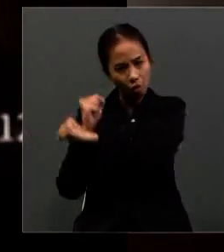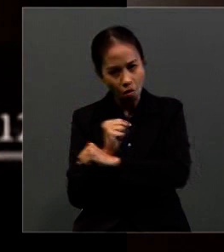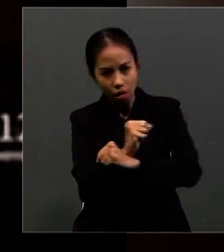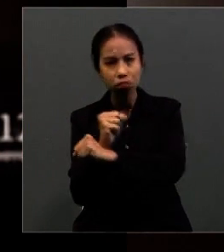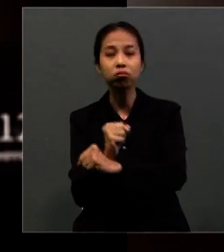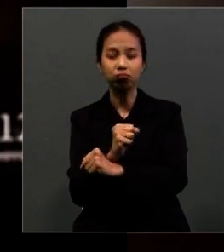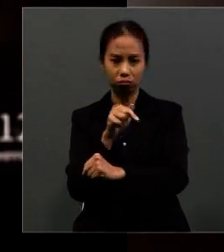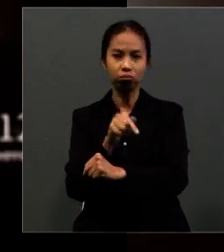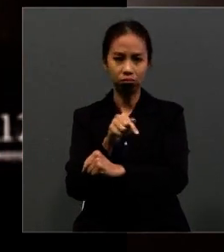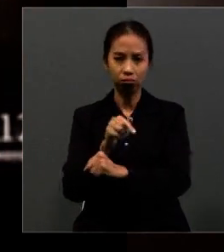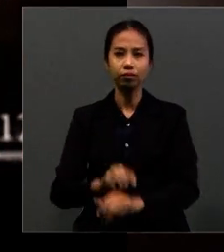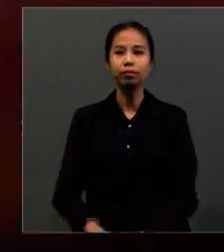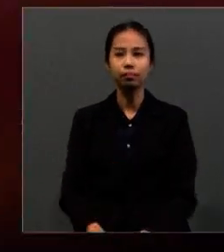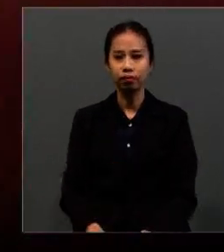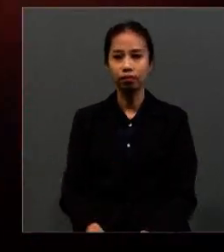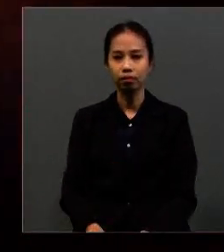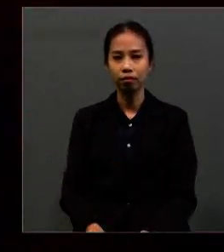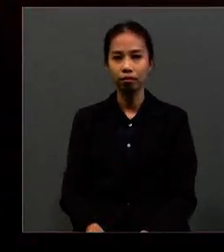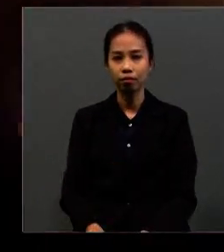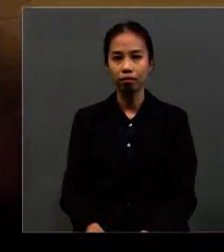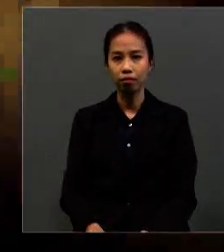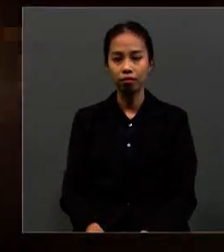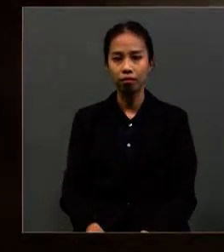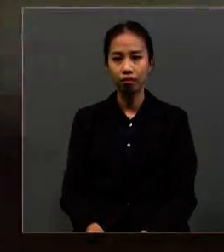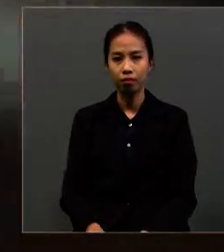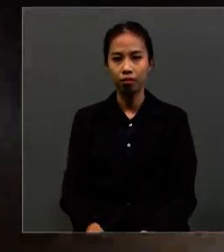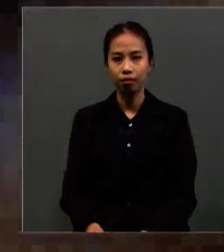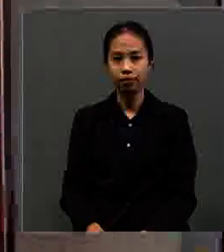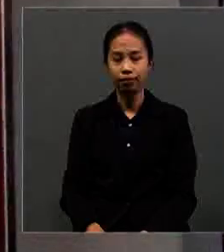ดอุบัติเหตุที่อาจจะเกิดขึ้นได้ครับ